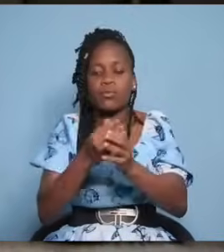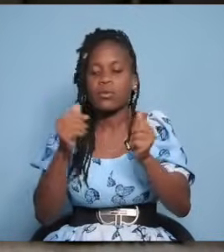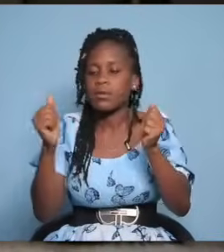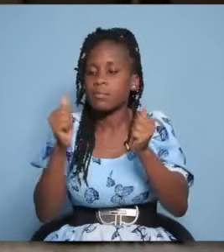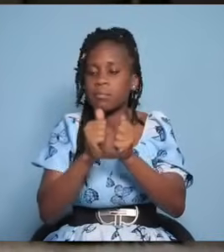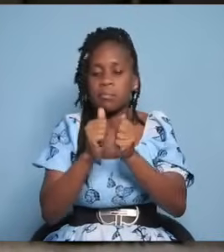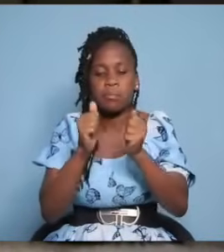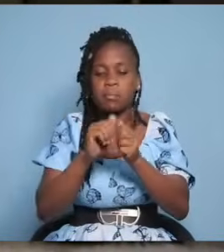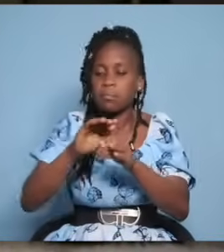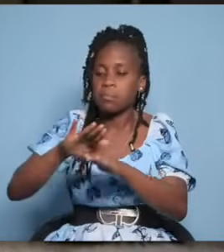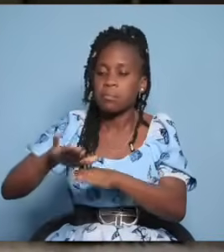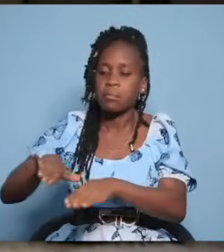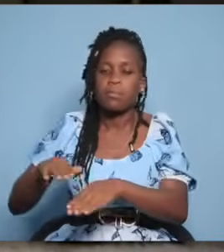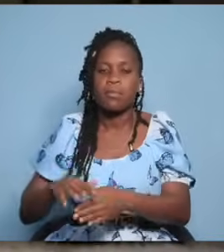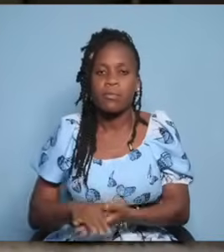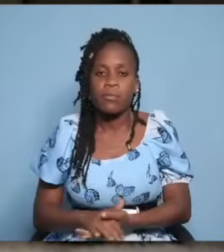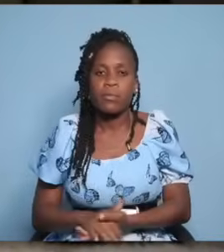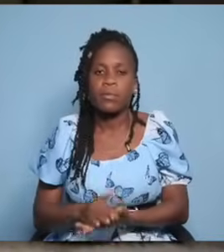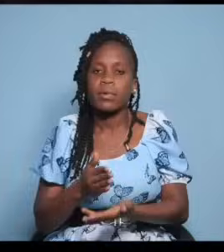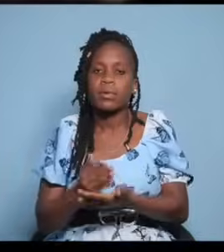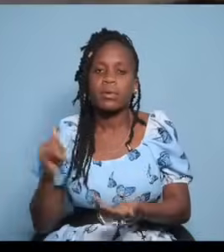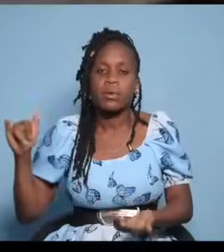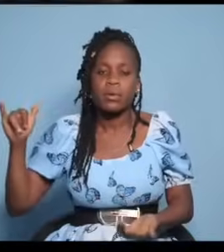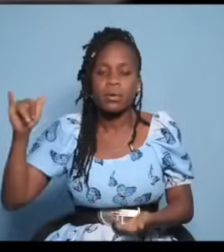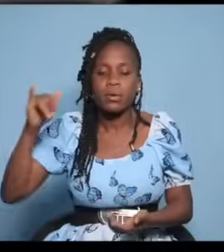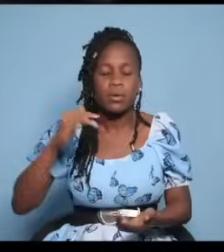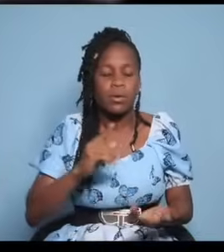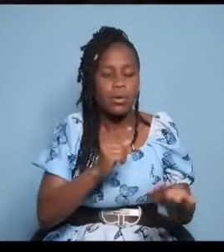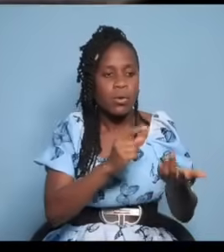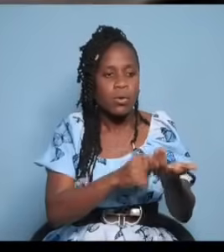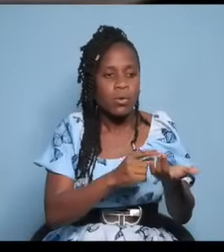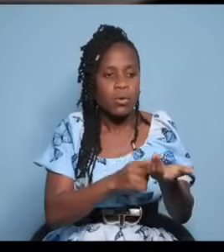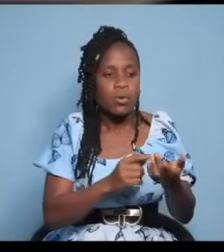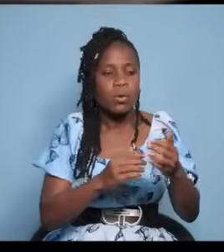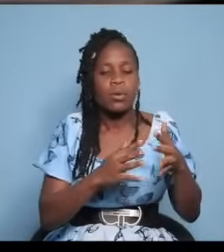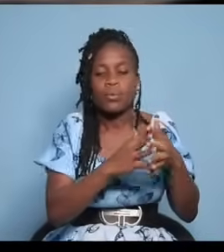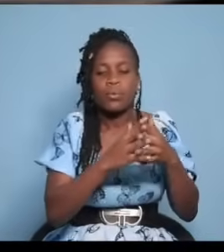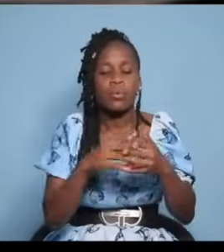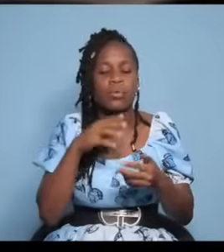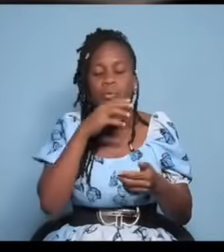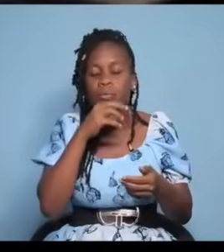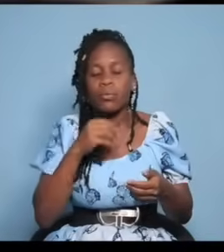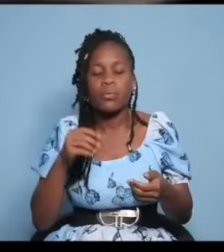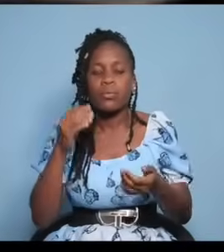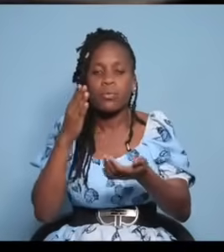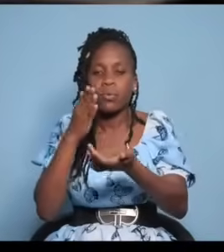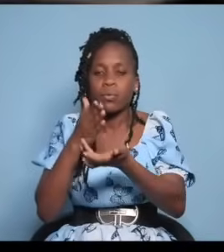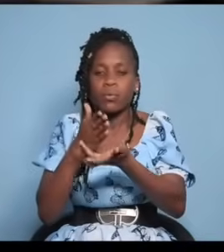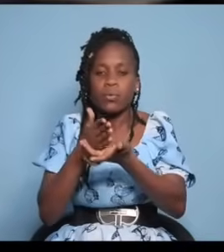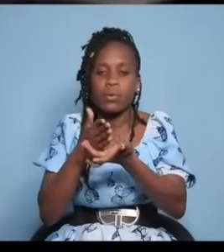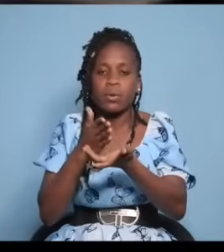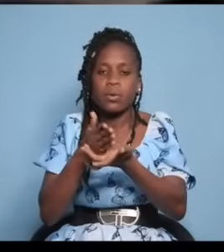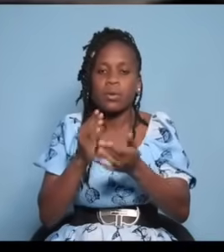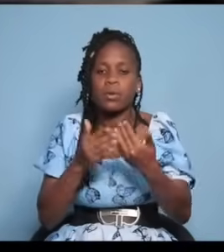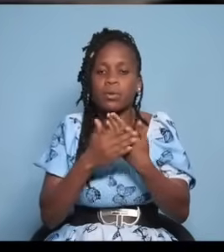wale wafanya tafiti wenyewe kutoka Sudani, Uganda, Kenya na Marekani, wengine na Urusi, walikuta ndege kuna sehemu zingine